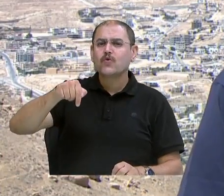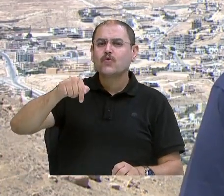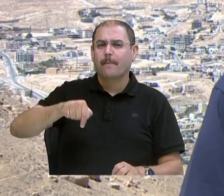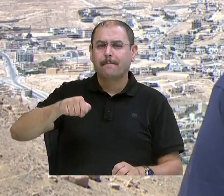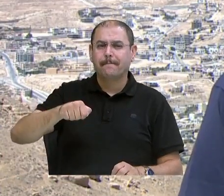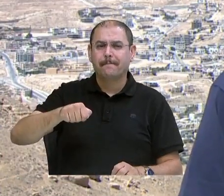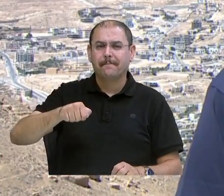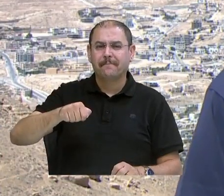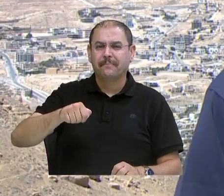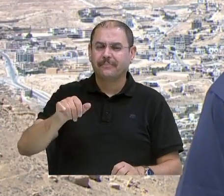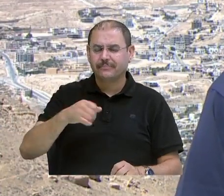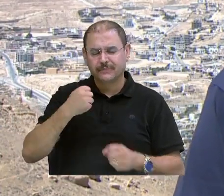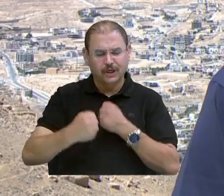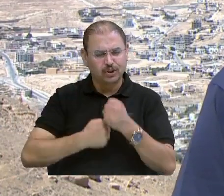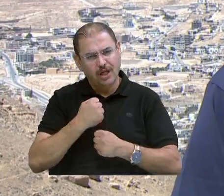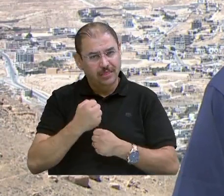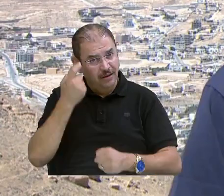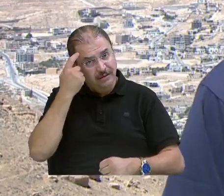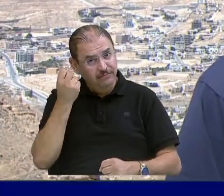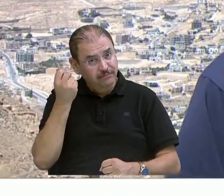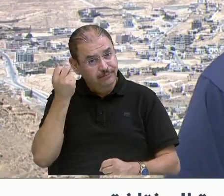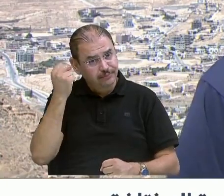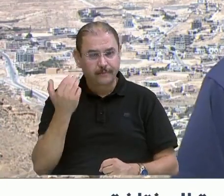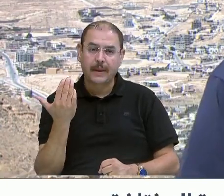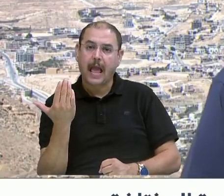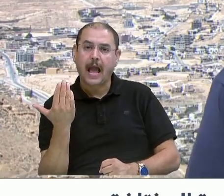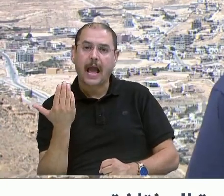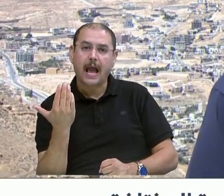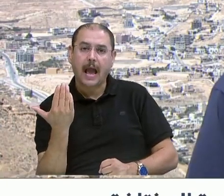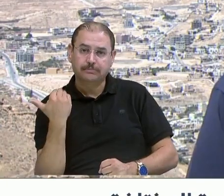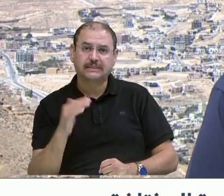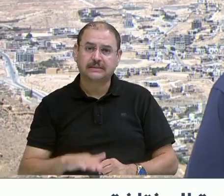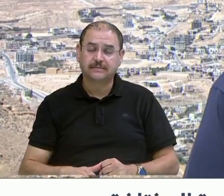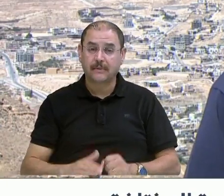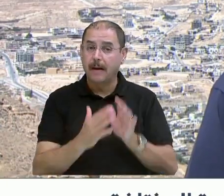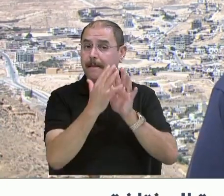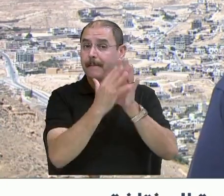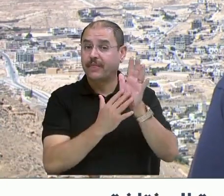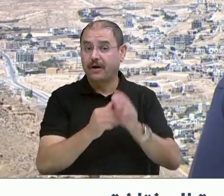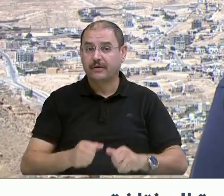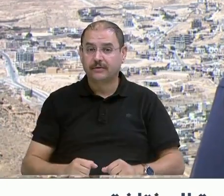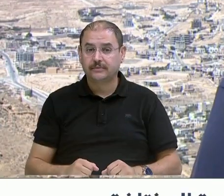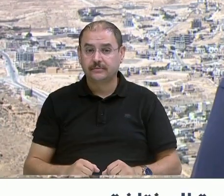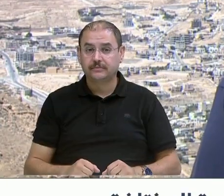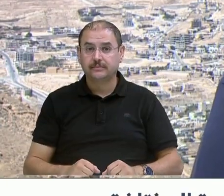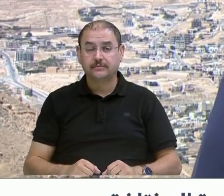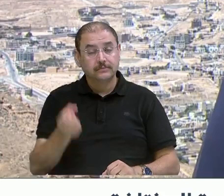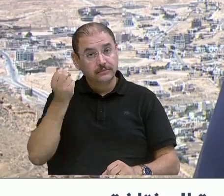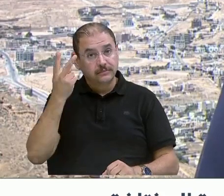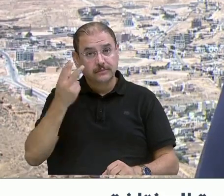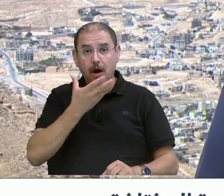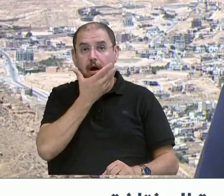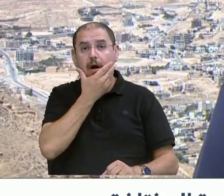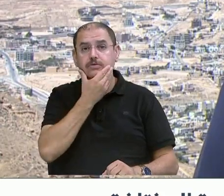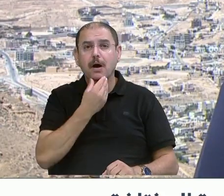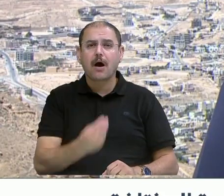اقامه فعاليات يوم امس السلطه قامت ب تنظيم فعاليه رائعه